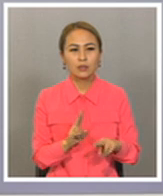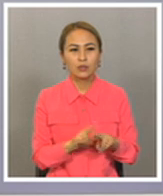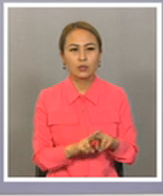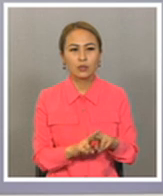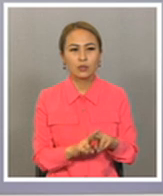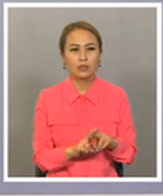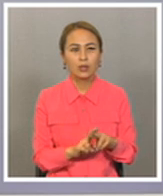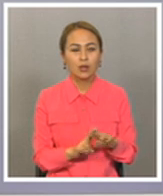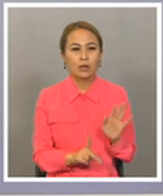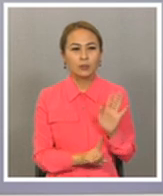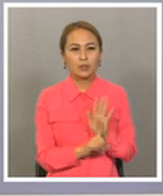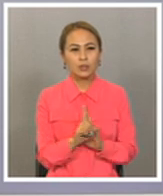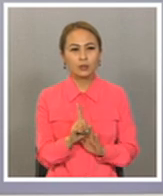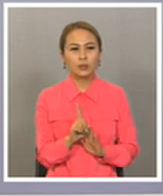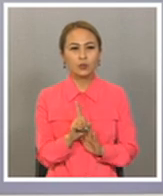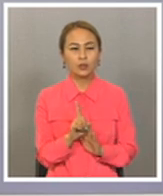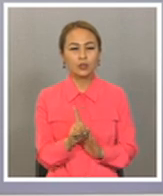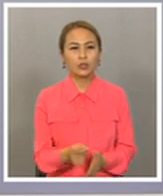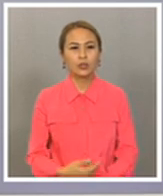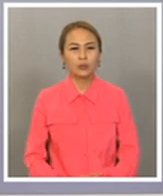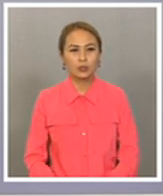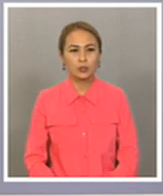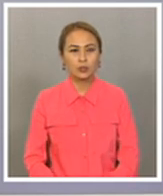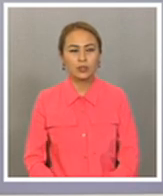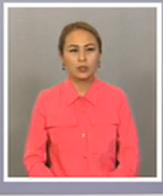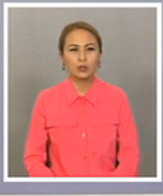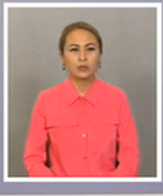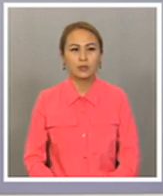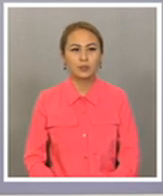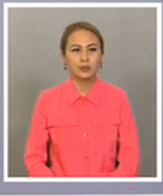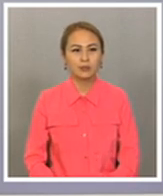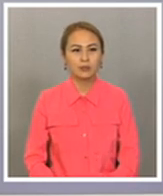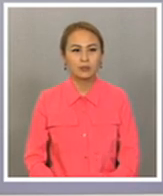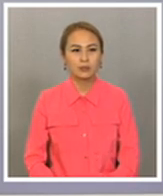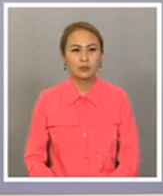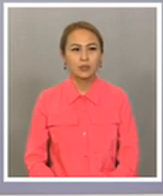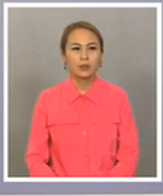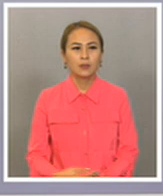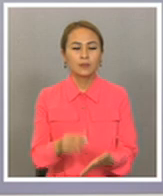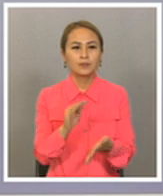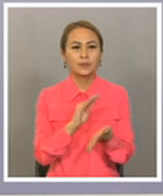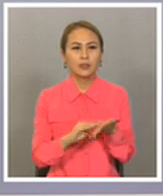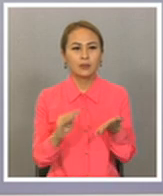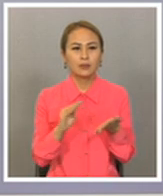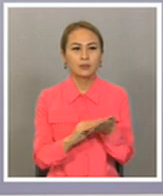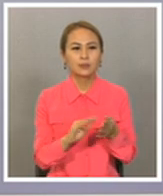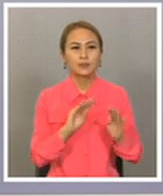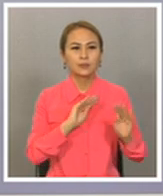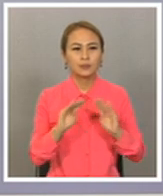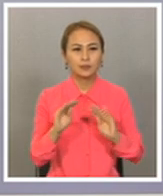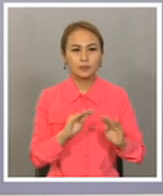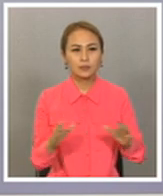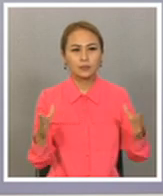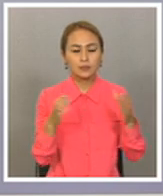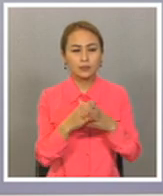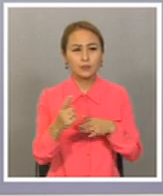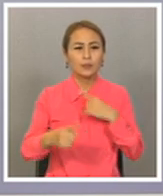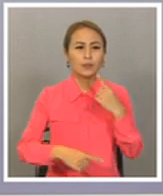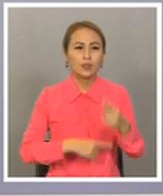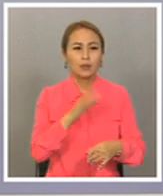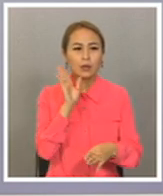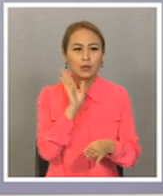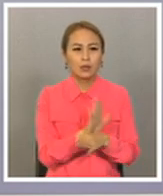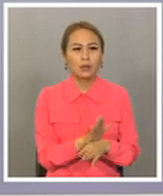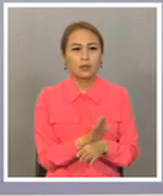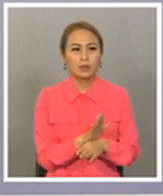мен көлдер бөлімі бойынша өтілген есімдіктің түрін пысықтау мақсатында келесі тапсырманы